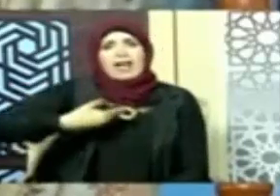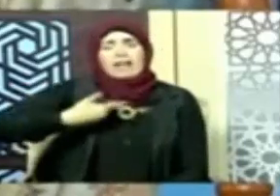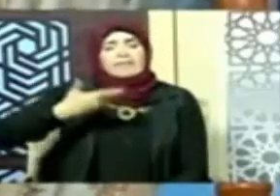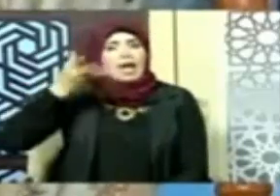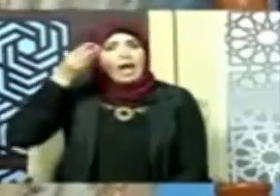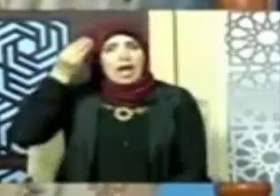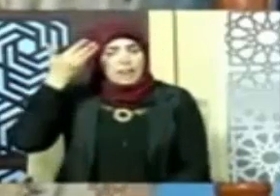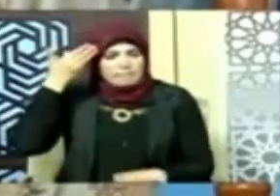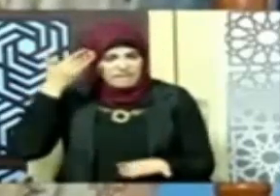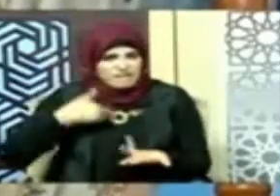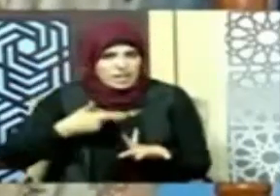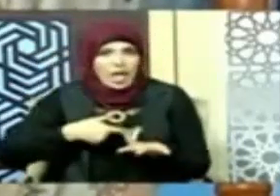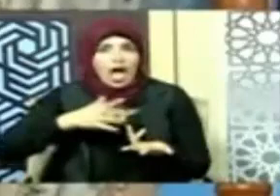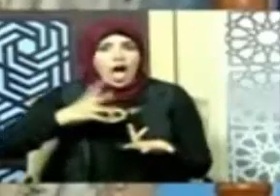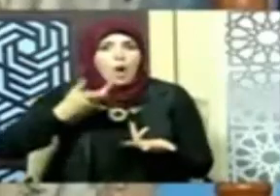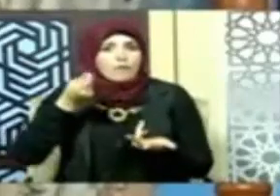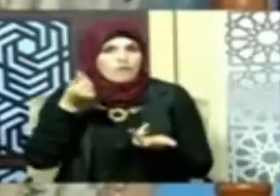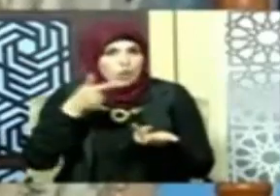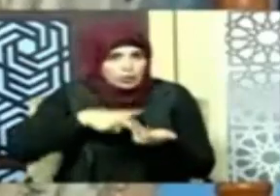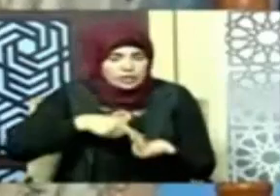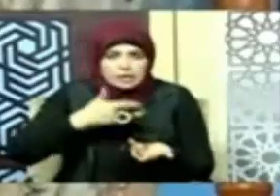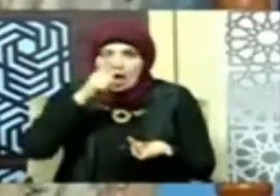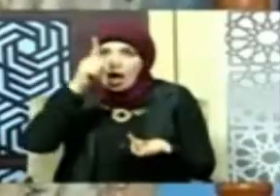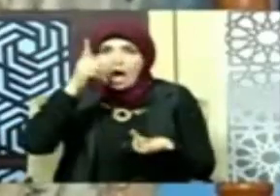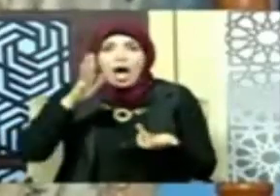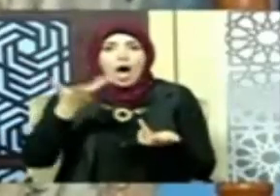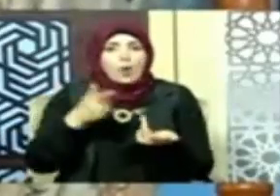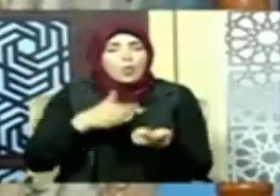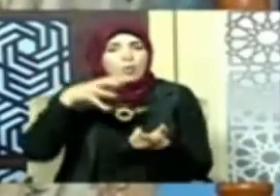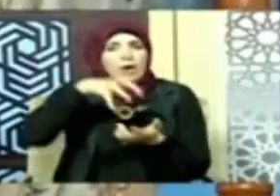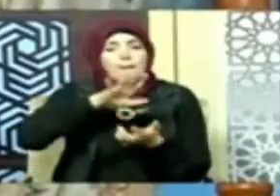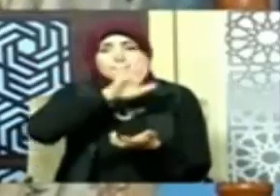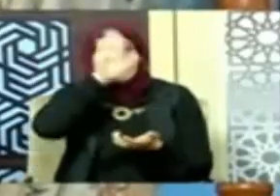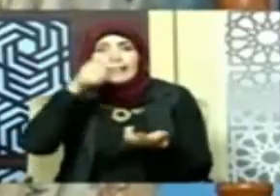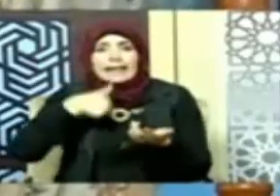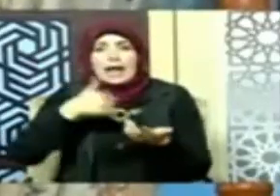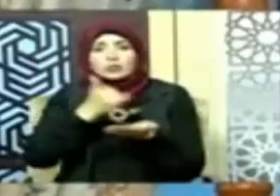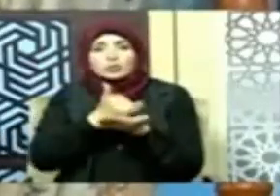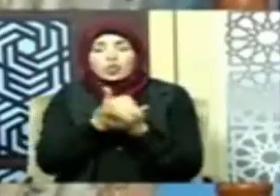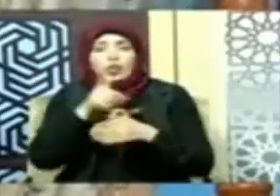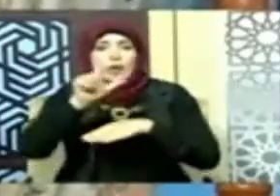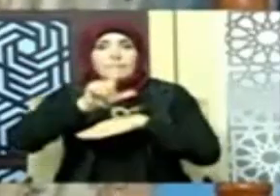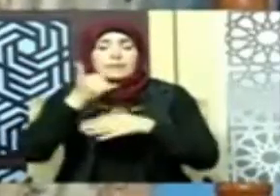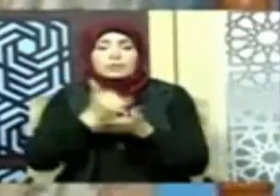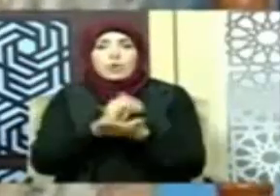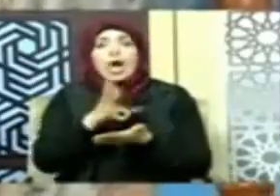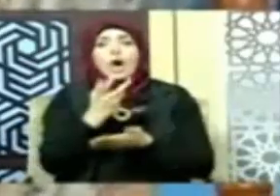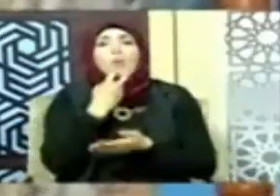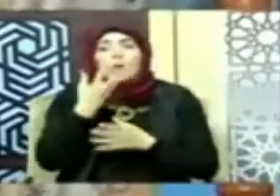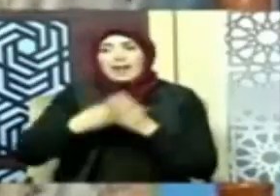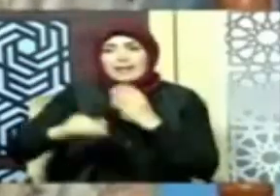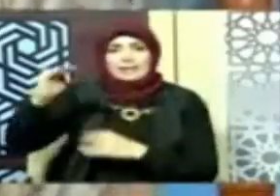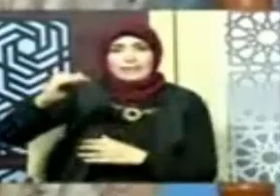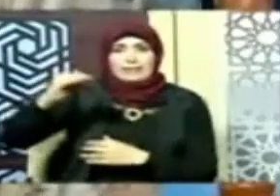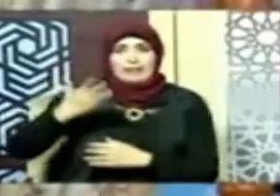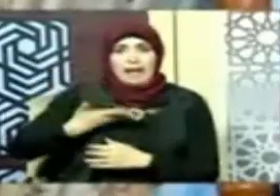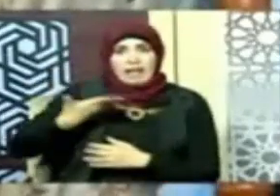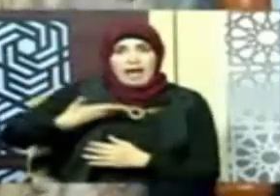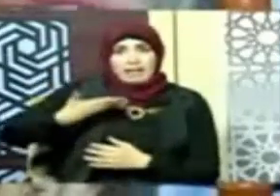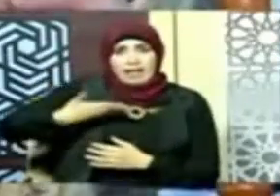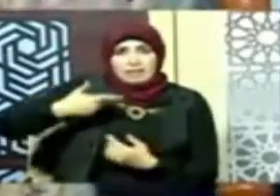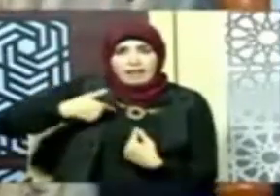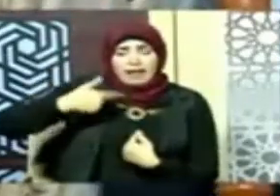بعلمه أو بماله أو بجاهه أو بماله أو بولده أو